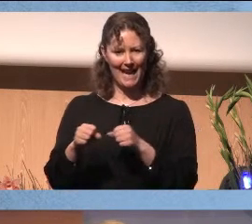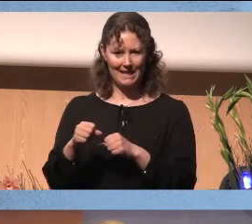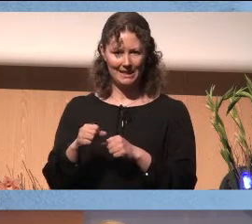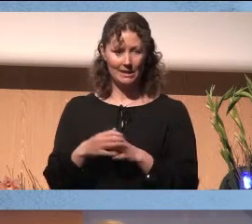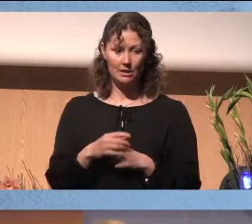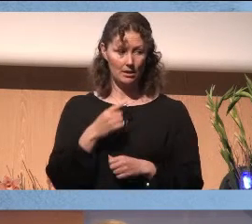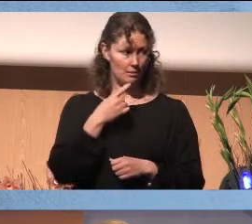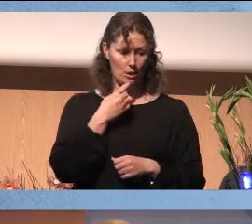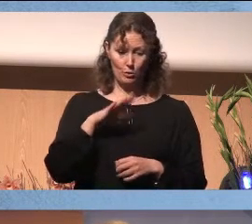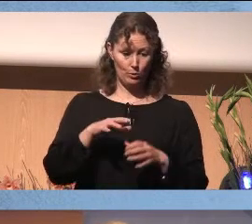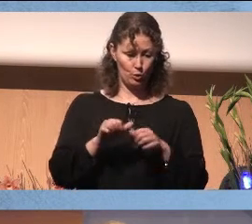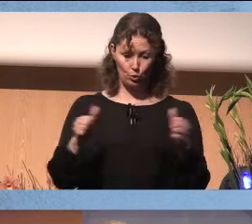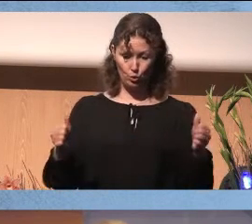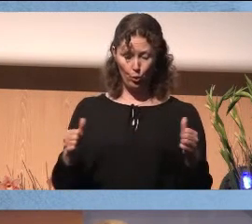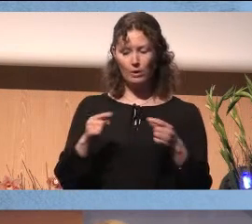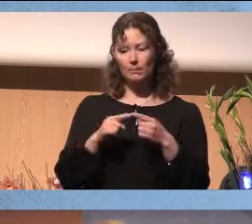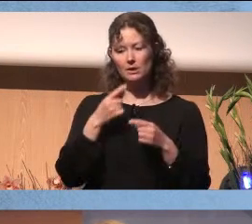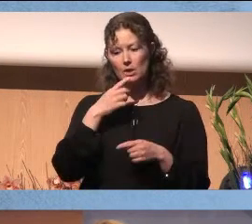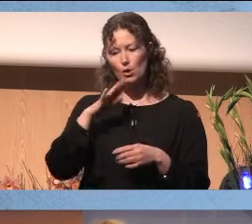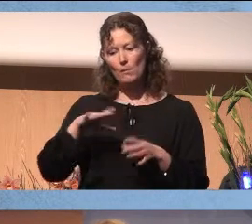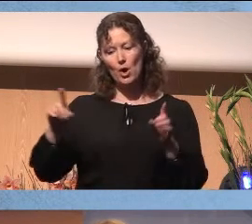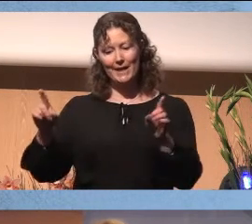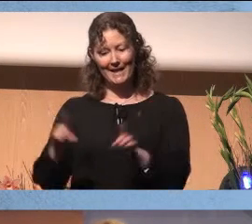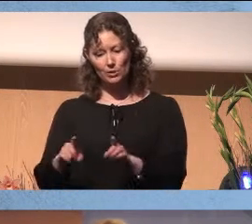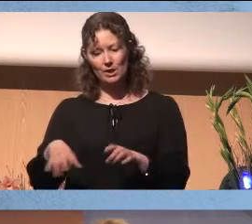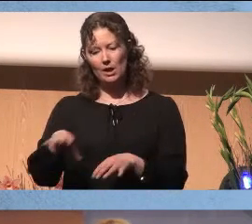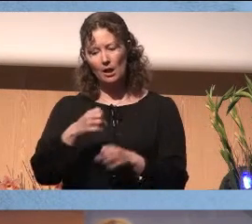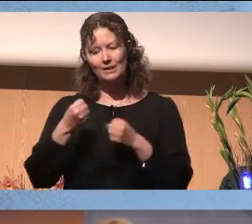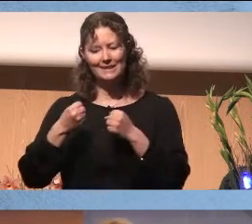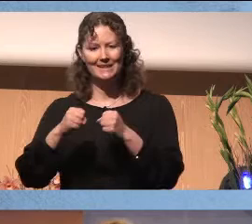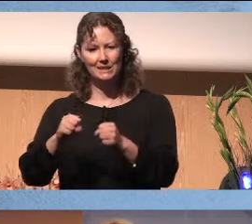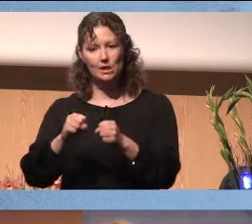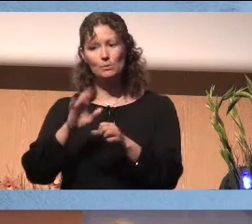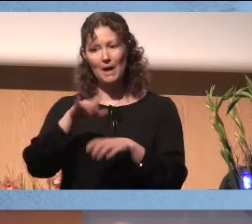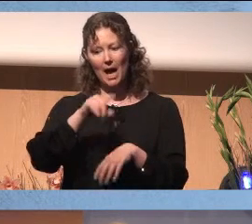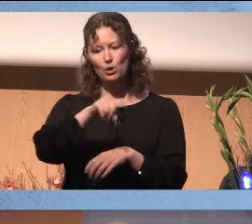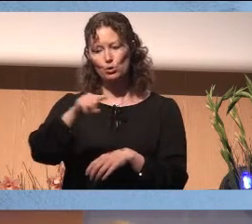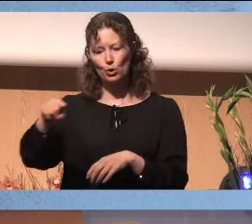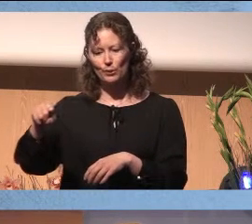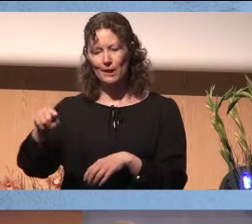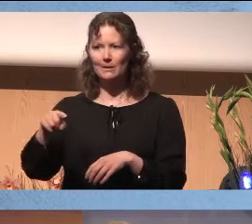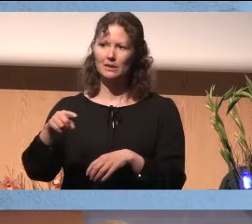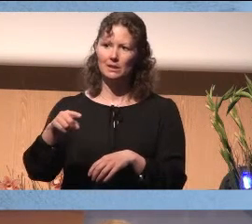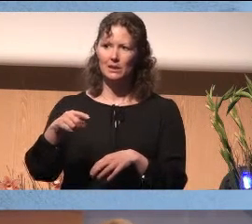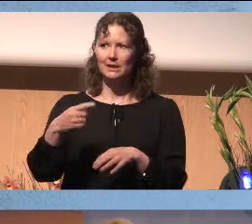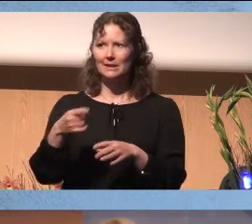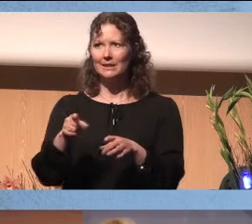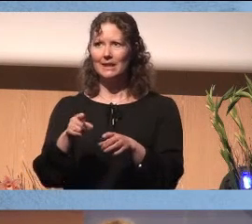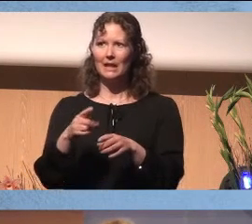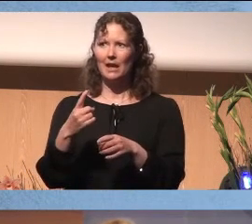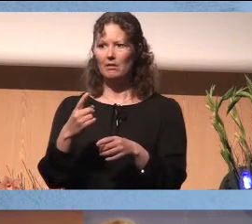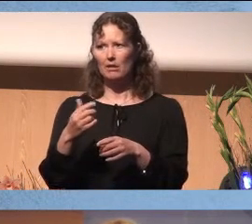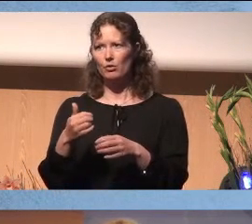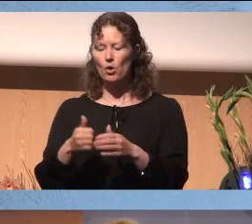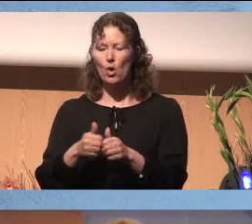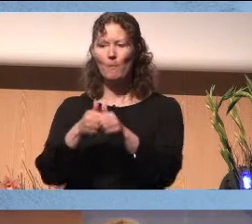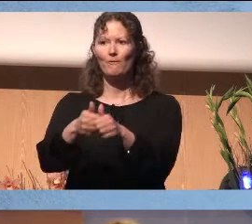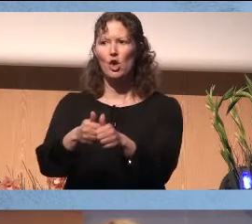ikke om noe stort. Vi snakker om å redusere all den innsatsen som rundt omkring til en eller annen